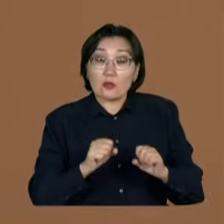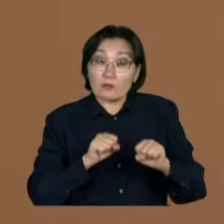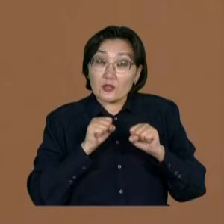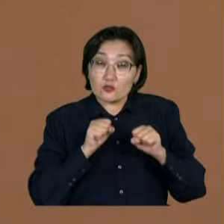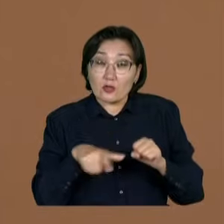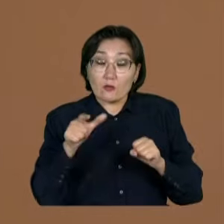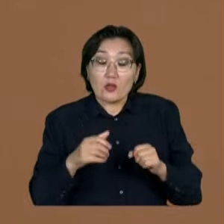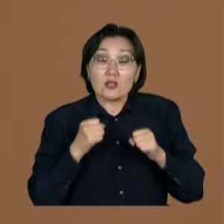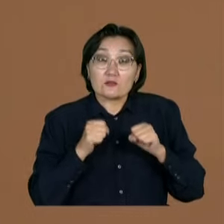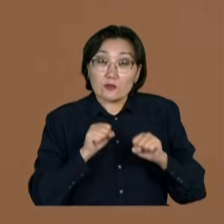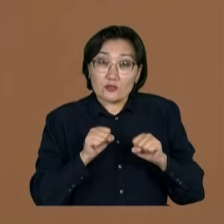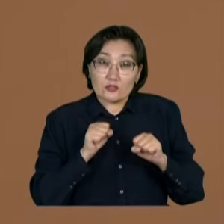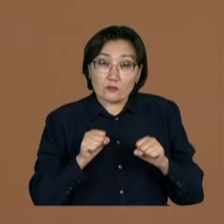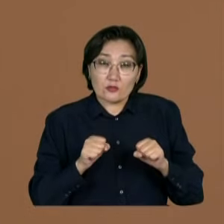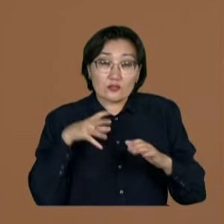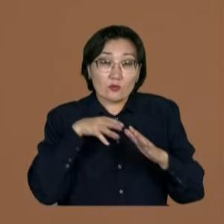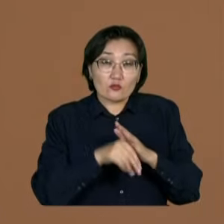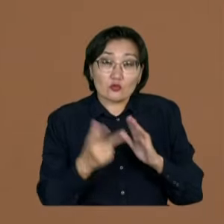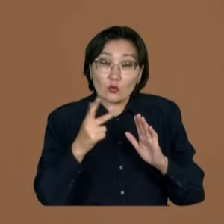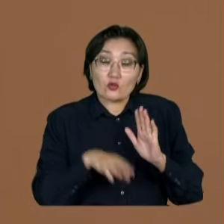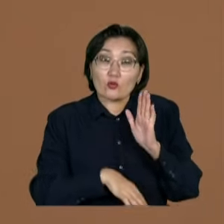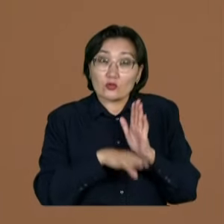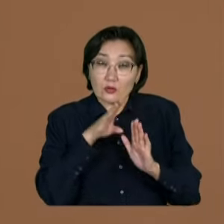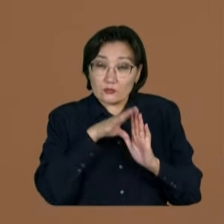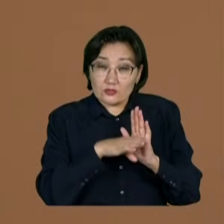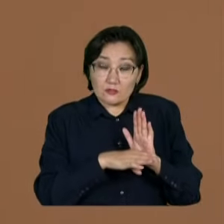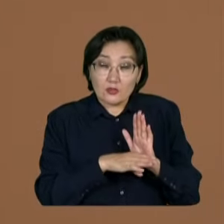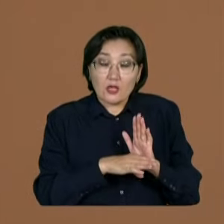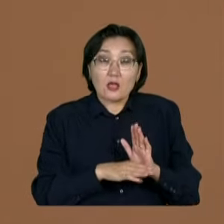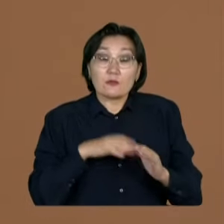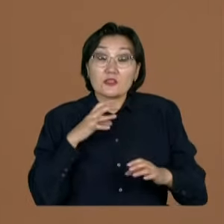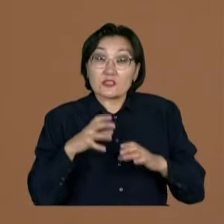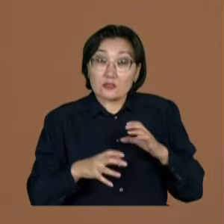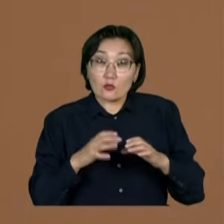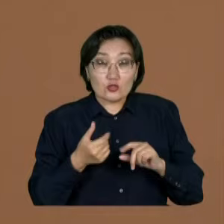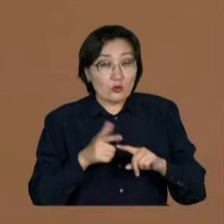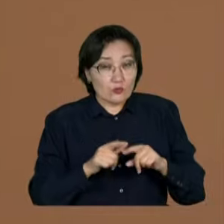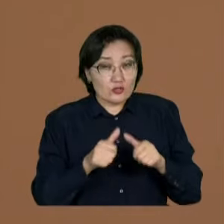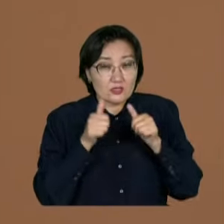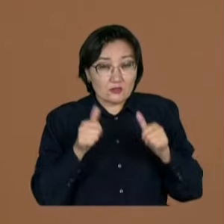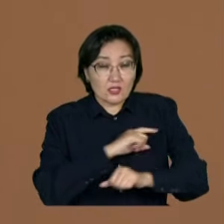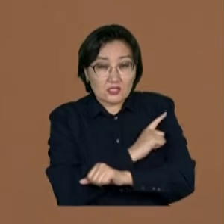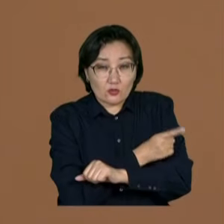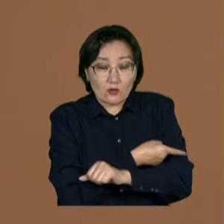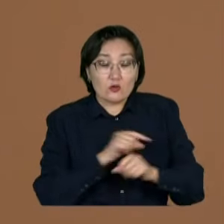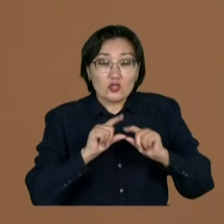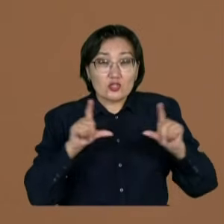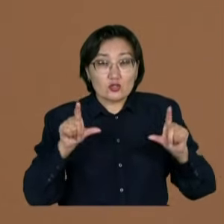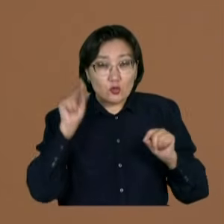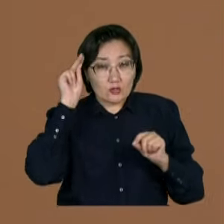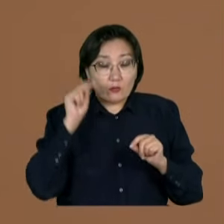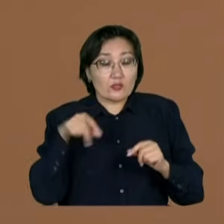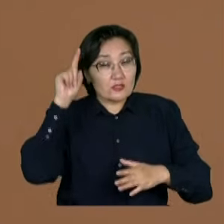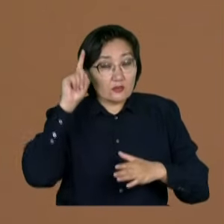что у нас боксерская держава. Мы входим в тройку боксерских держав в мире. Очень хорошая, сильно известная школа.